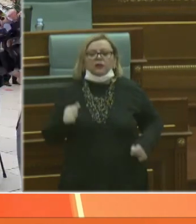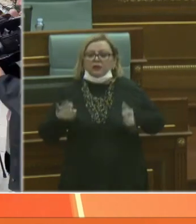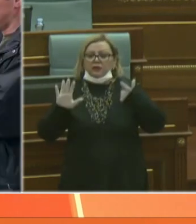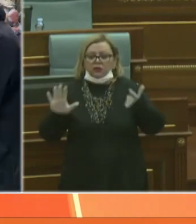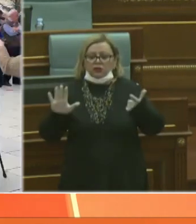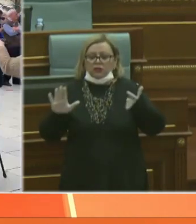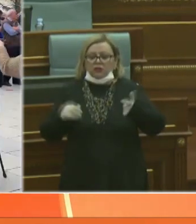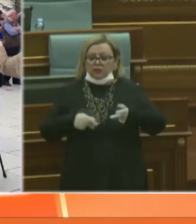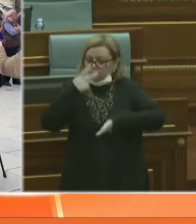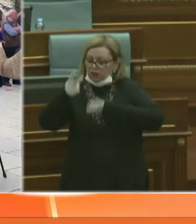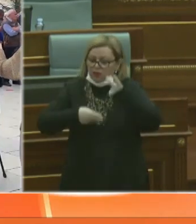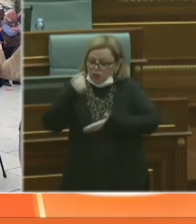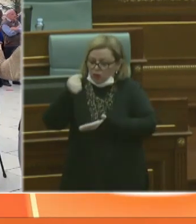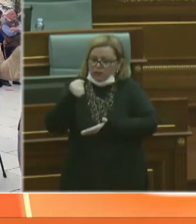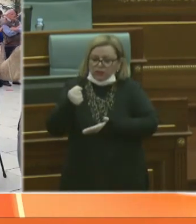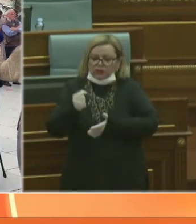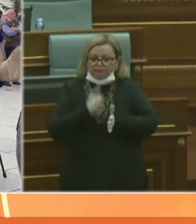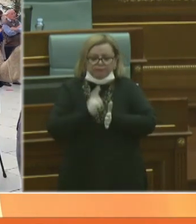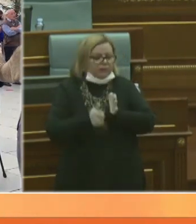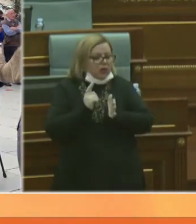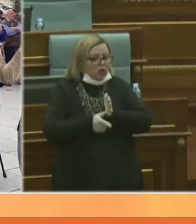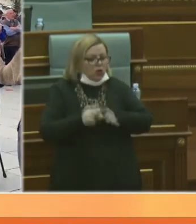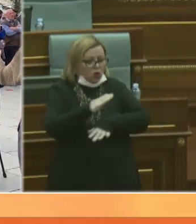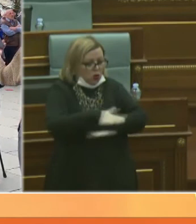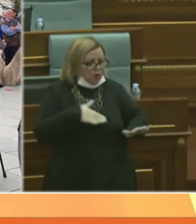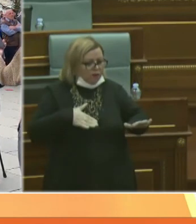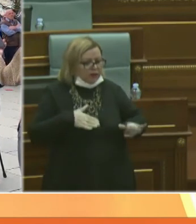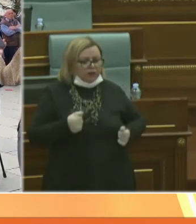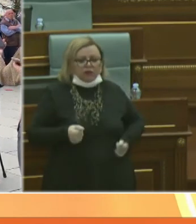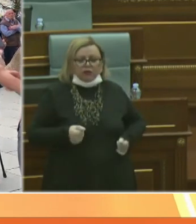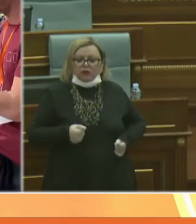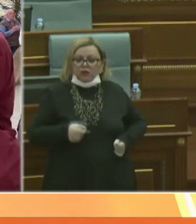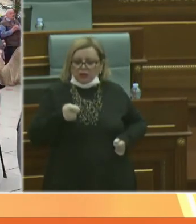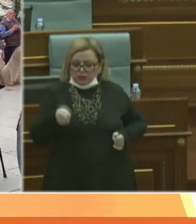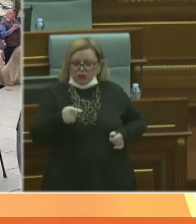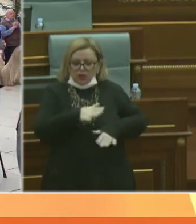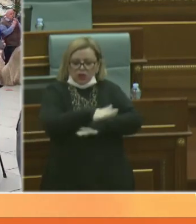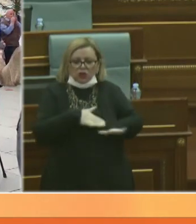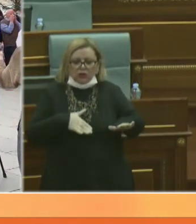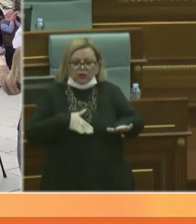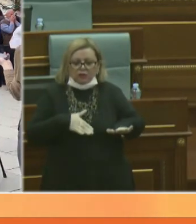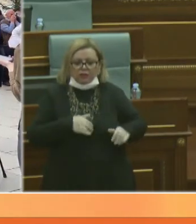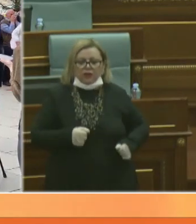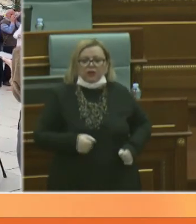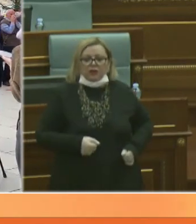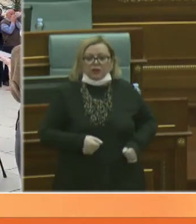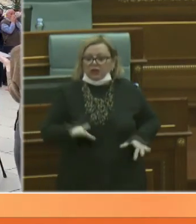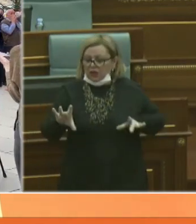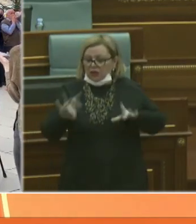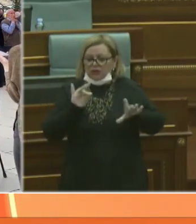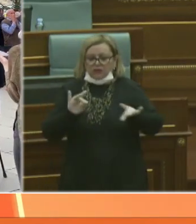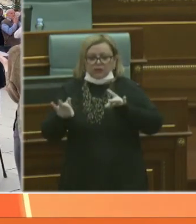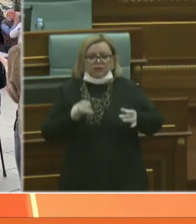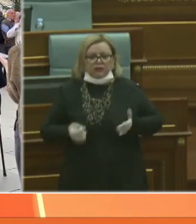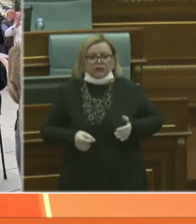është rishikimi buxhetit i cili do vje me njëherë këtu në kuvend. Në këtë rishikim do të identifikojmë